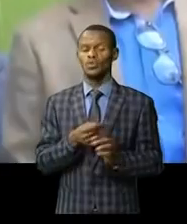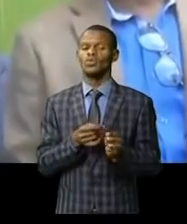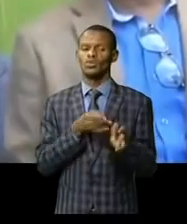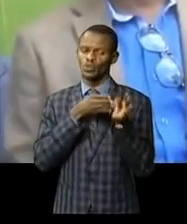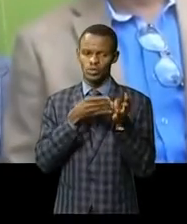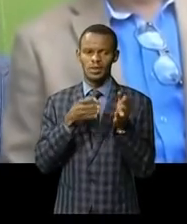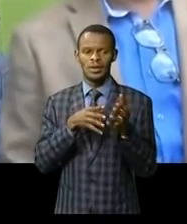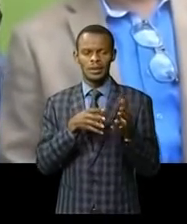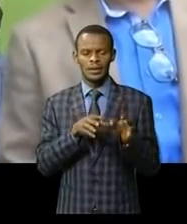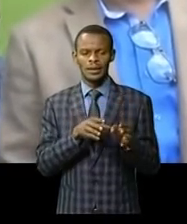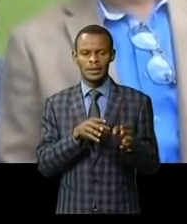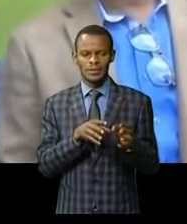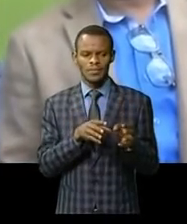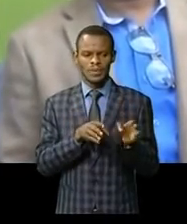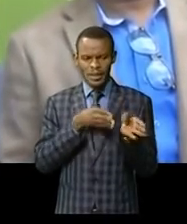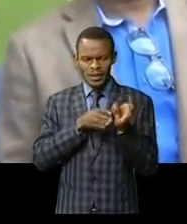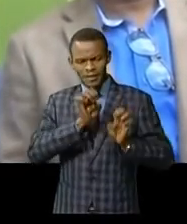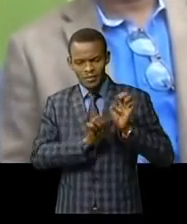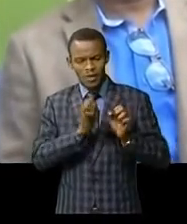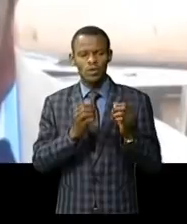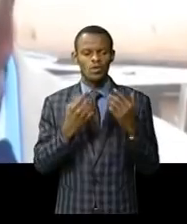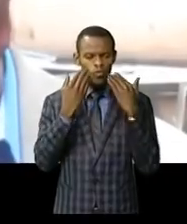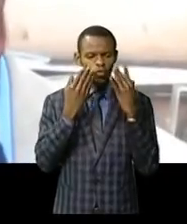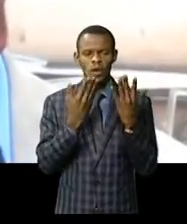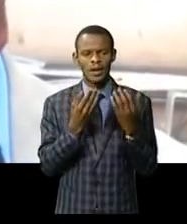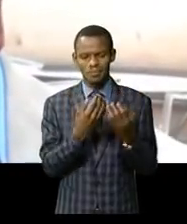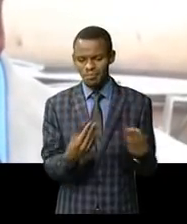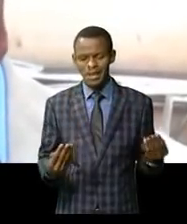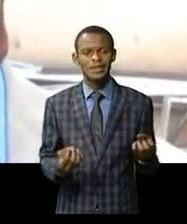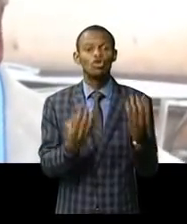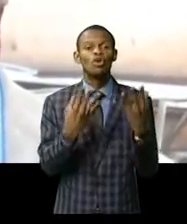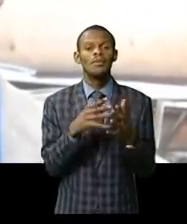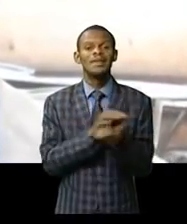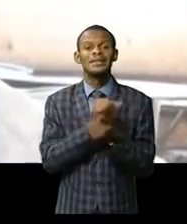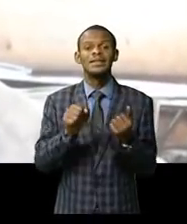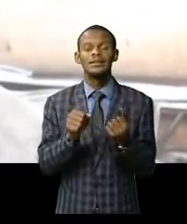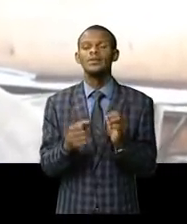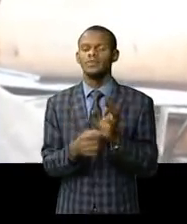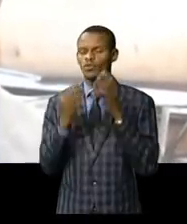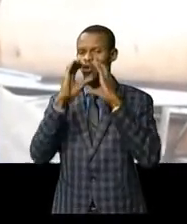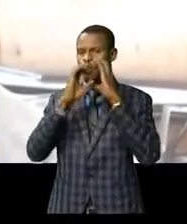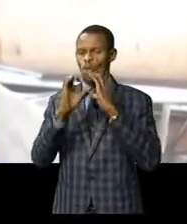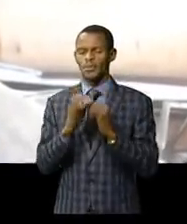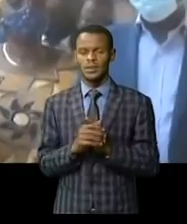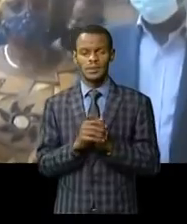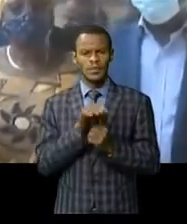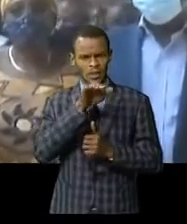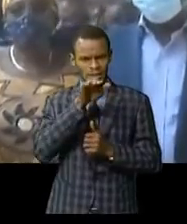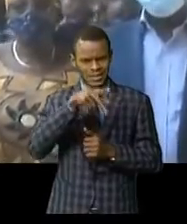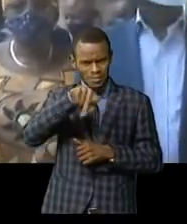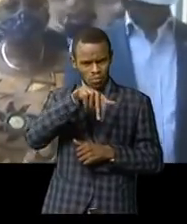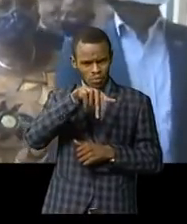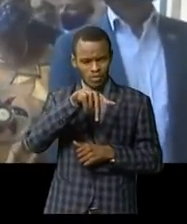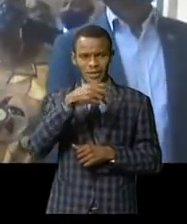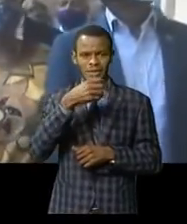un bilan provisoire que nous allons vous communiquer. Le directeur provincial de la RTNC Sud Kivu, Patrick Kyungu Silimo, relate